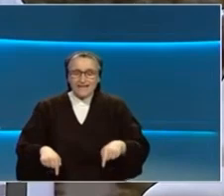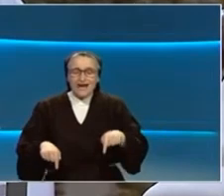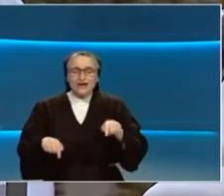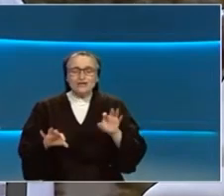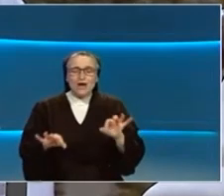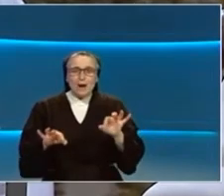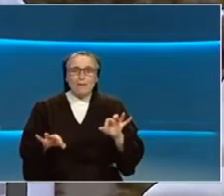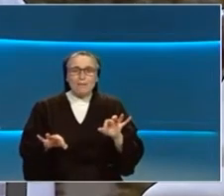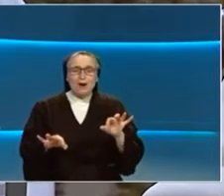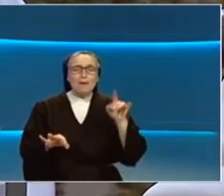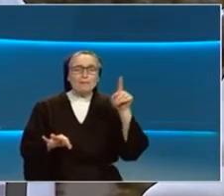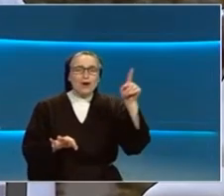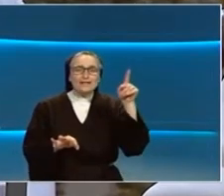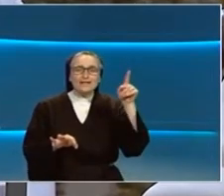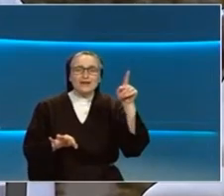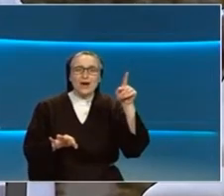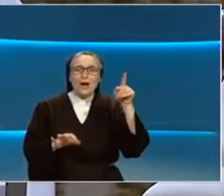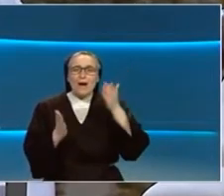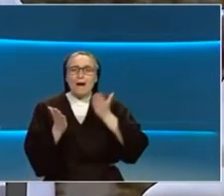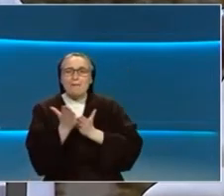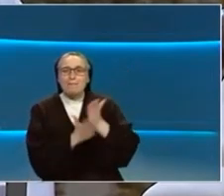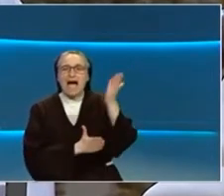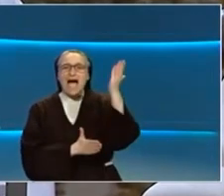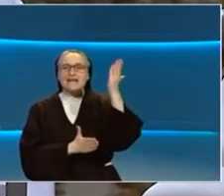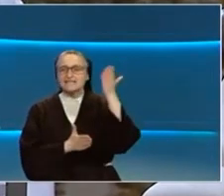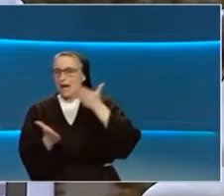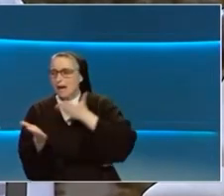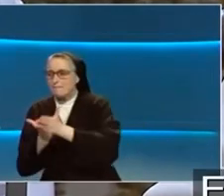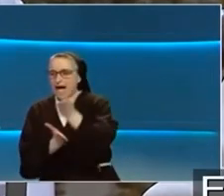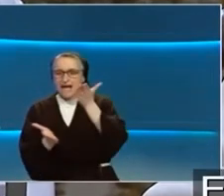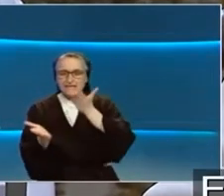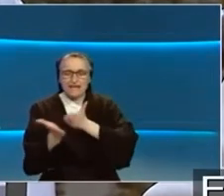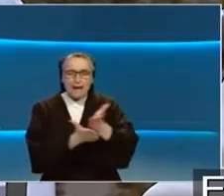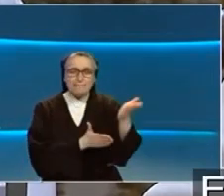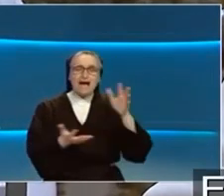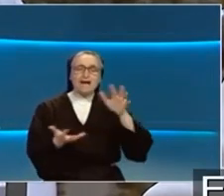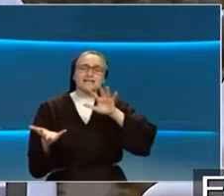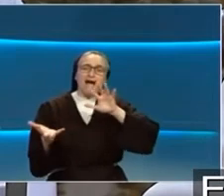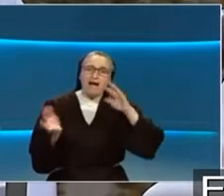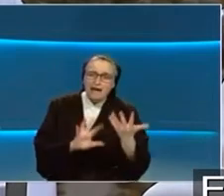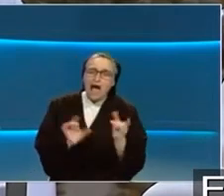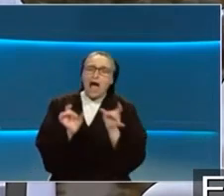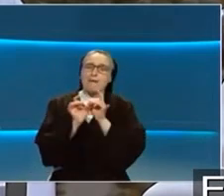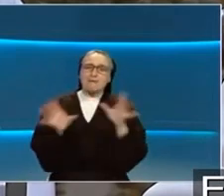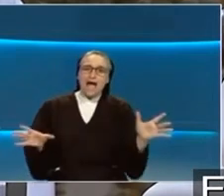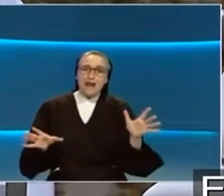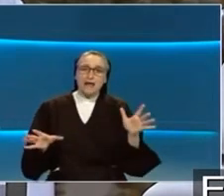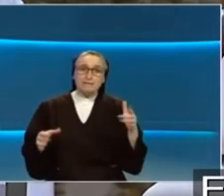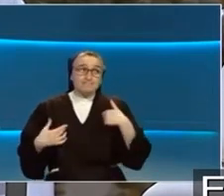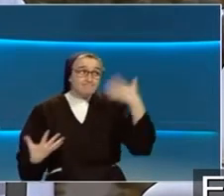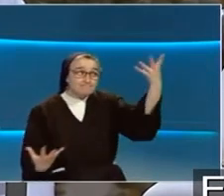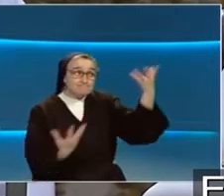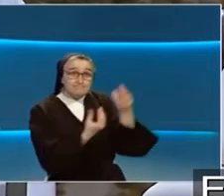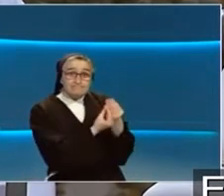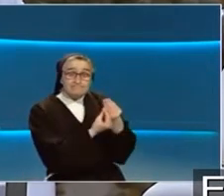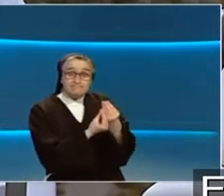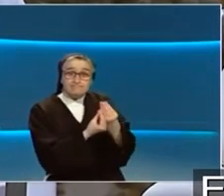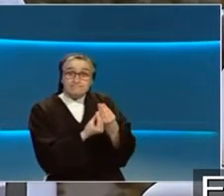지나가시고 변모하시며 자유롭습니다. 그분과 함께라면 악은 힘을 쓰지